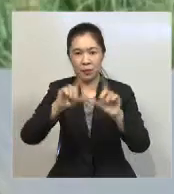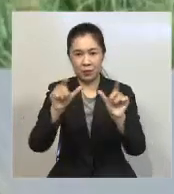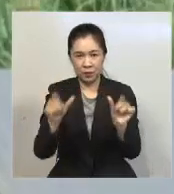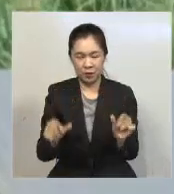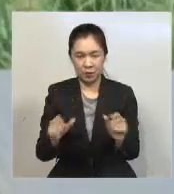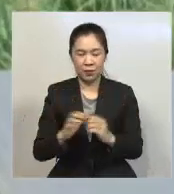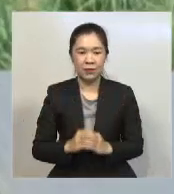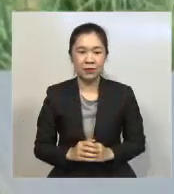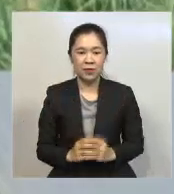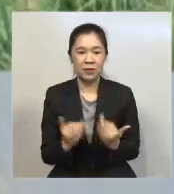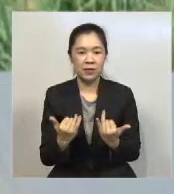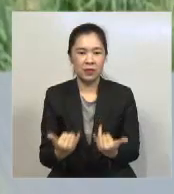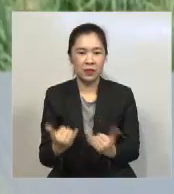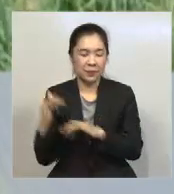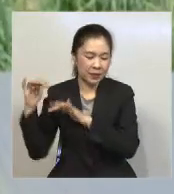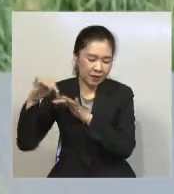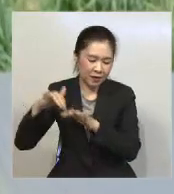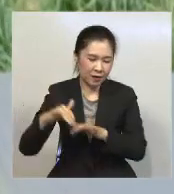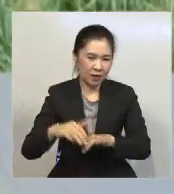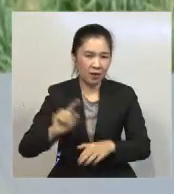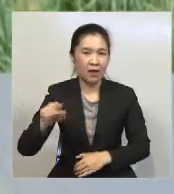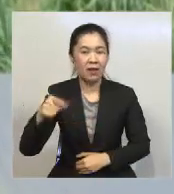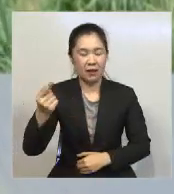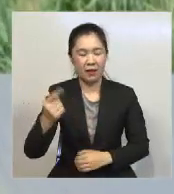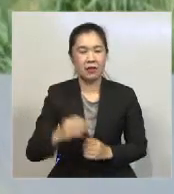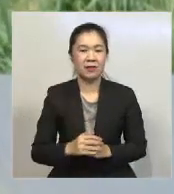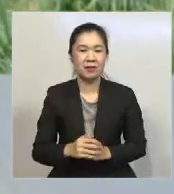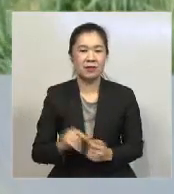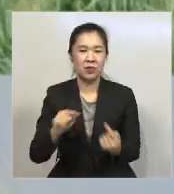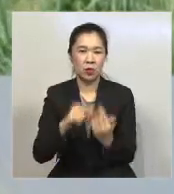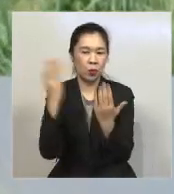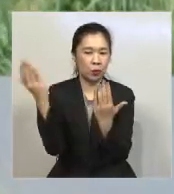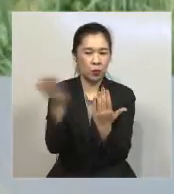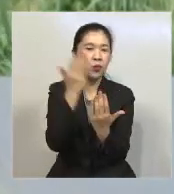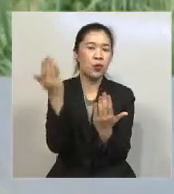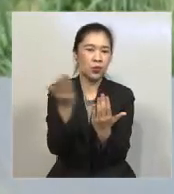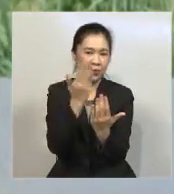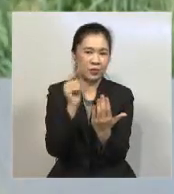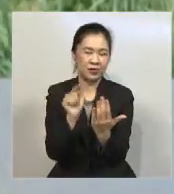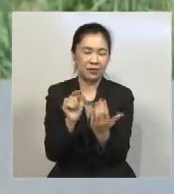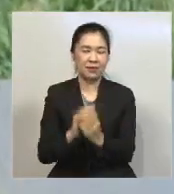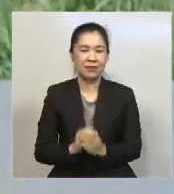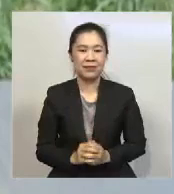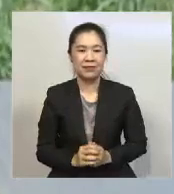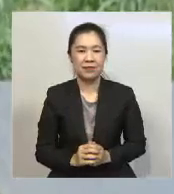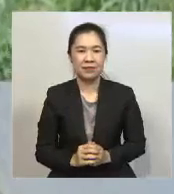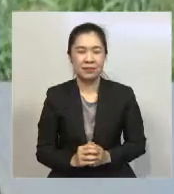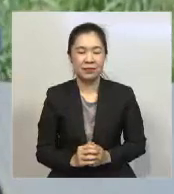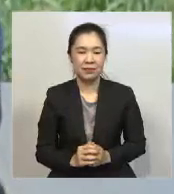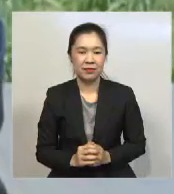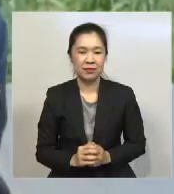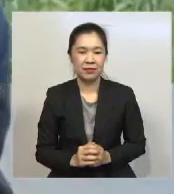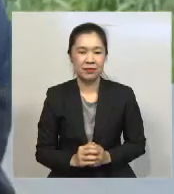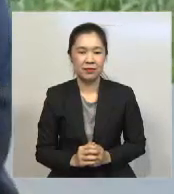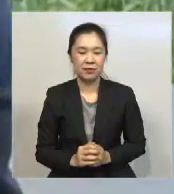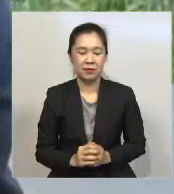นี้เป็นถือว่าเป็นน้ำแรกน้ำแรกทีเดียวจากพายุโพดูนที่เกิดผลกระทบมาเนี่ยก็ทำให้พื้นที่